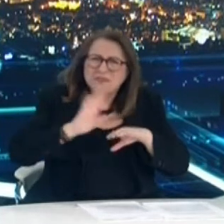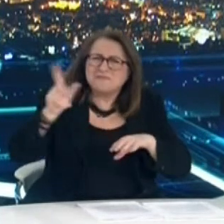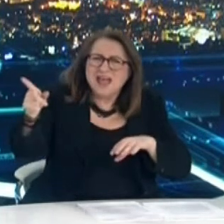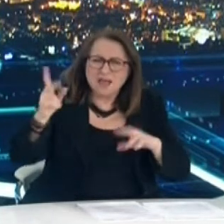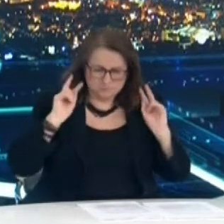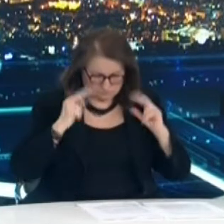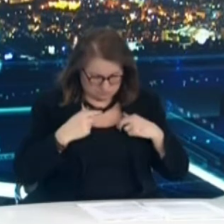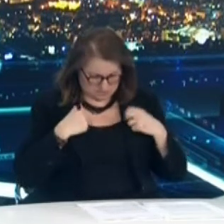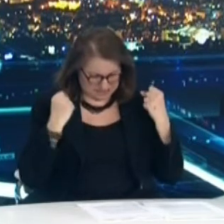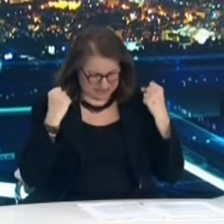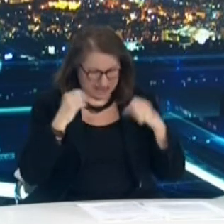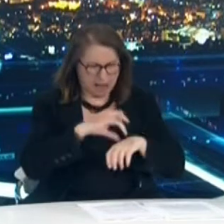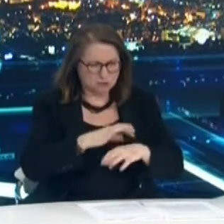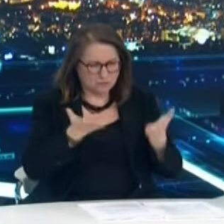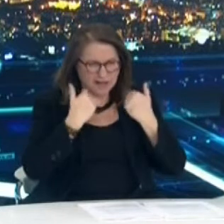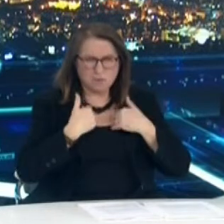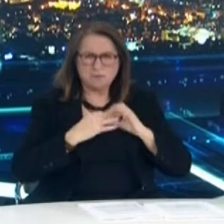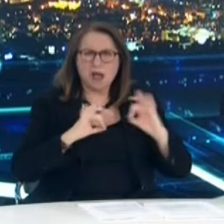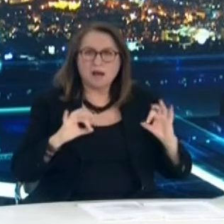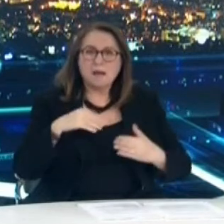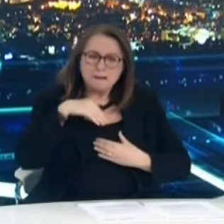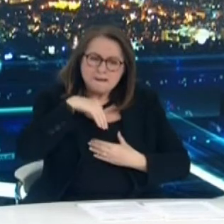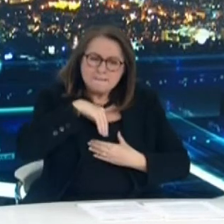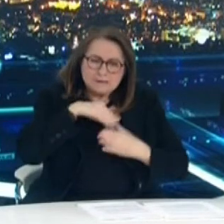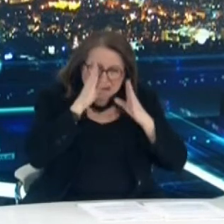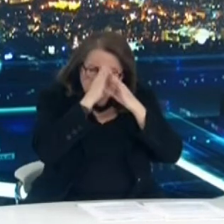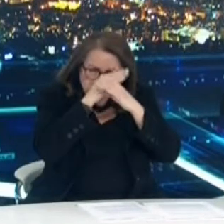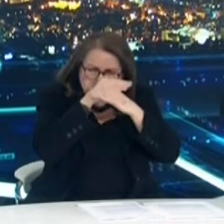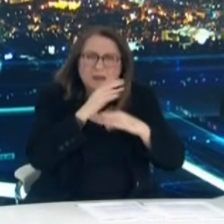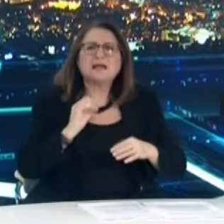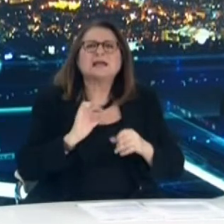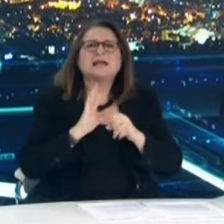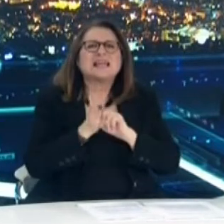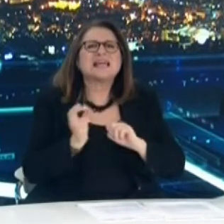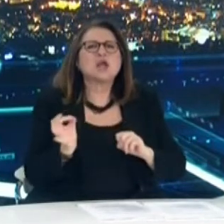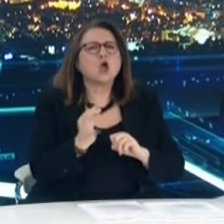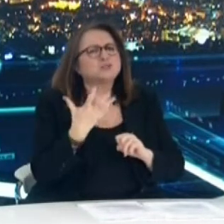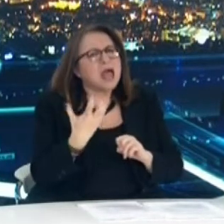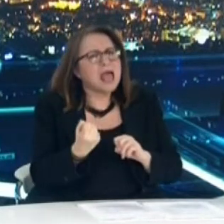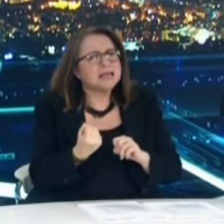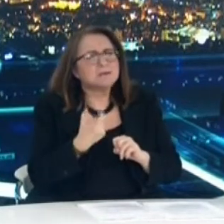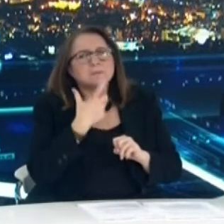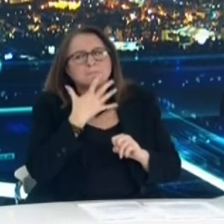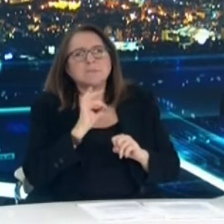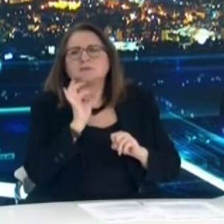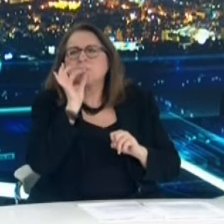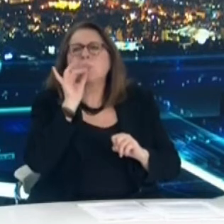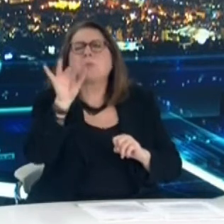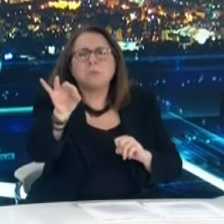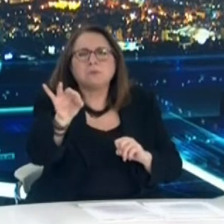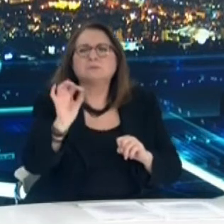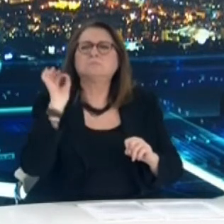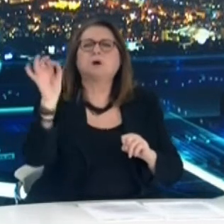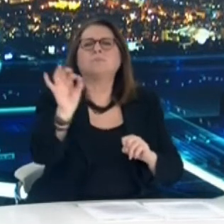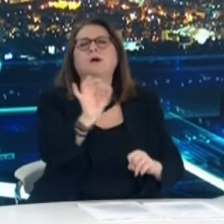την κρίσιμη περίοδο, ας προφυλαχθούμε περισσότερο, ας θεωρήσουμε ότι όλες μας οι επαφές είναι δυνητικά μεταδοτικές. Με την πιστή τήρηση